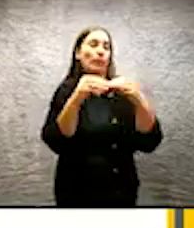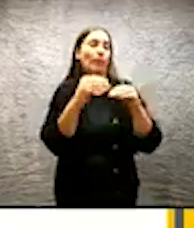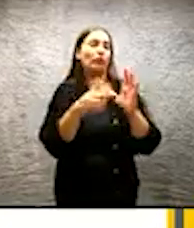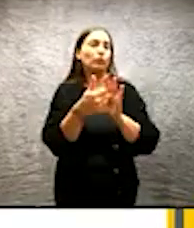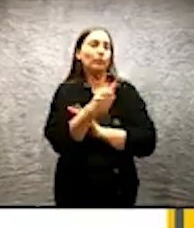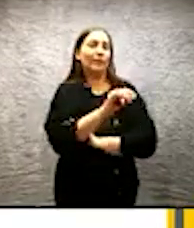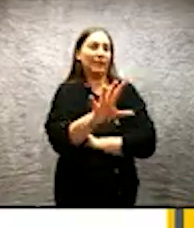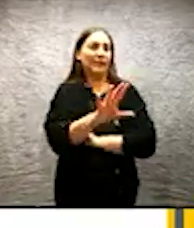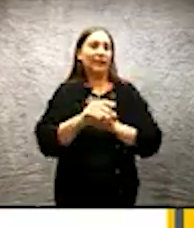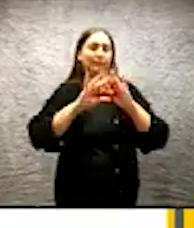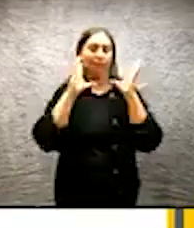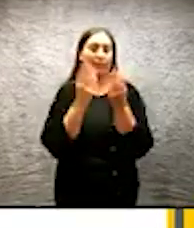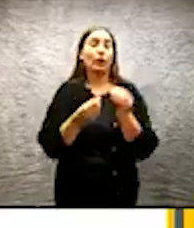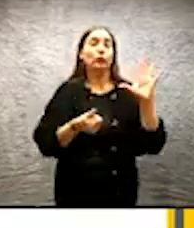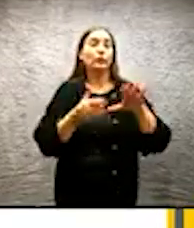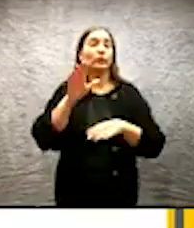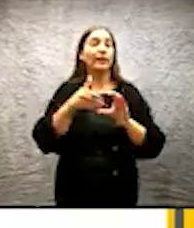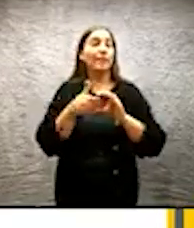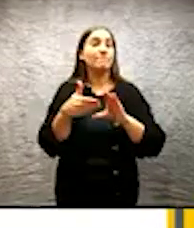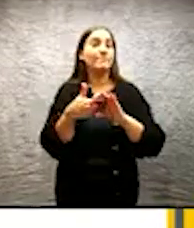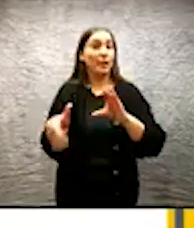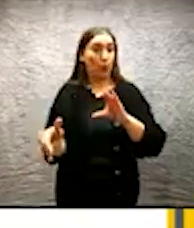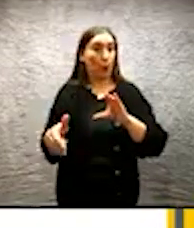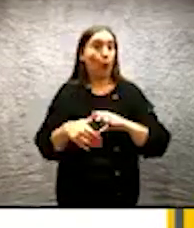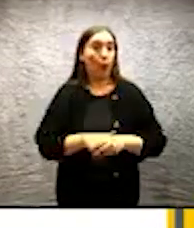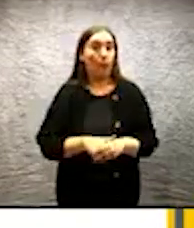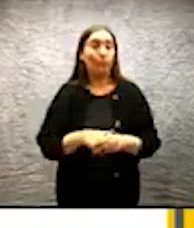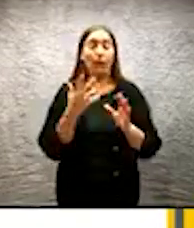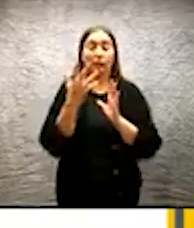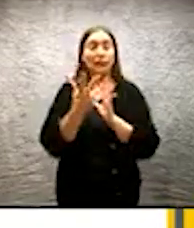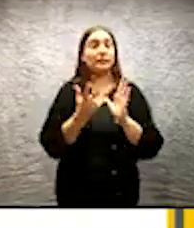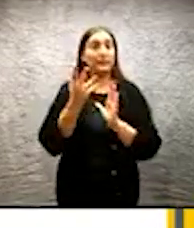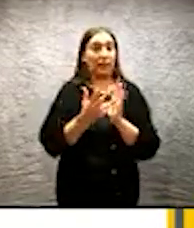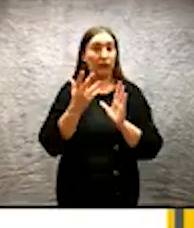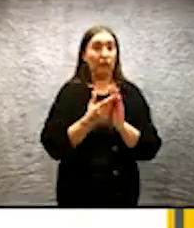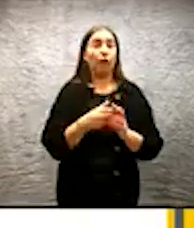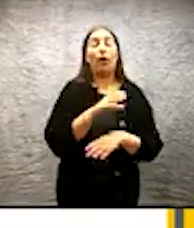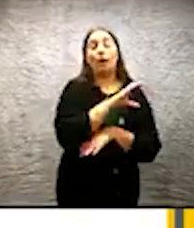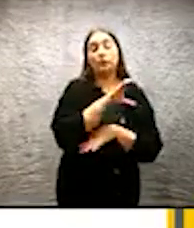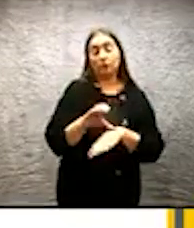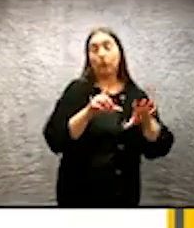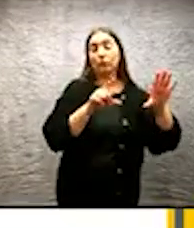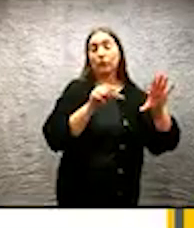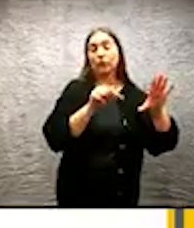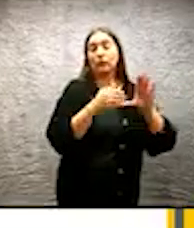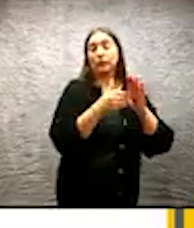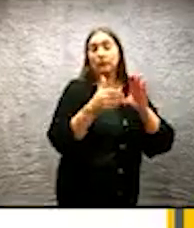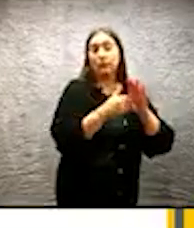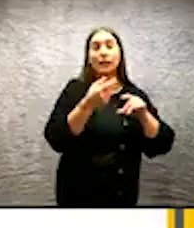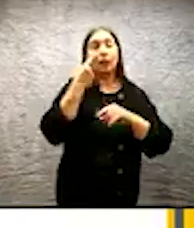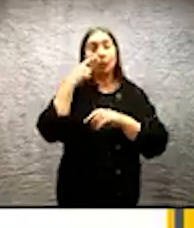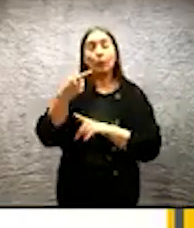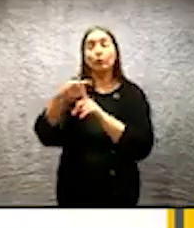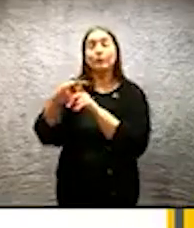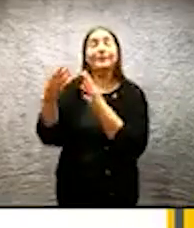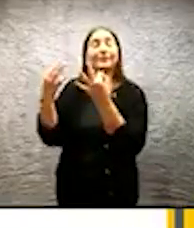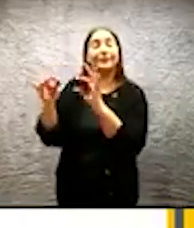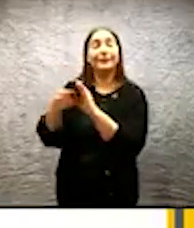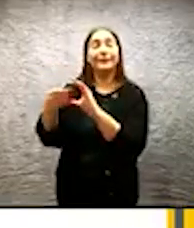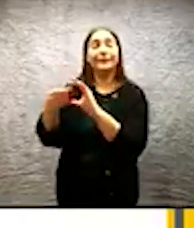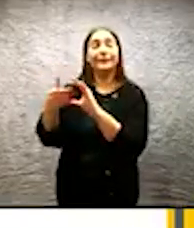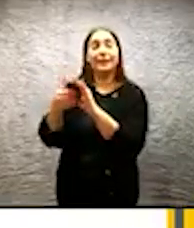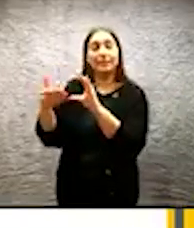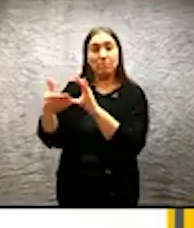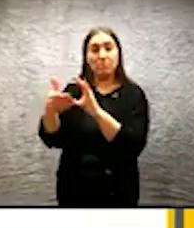860 000 €, qui est éclaté en 5 fois 170 000, plus 10 000 pour 2030, pour couvrir le mois de